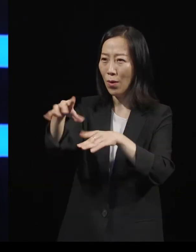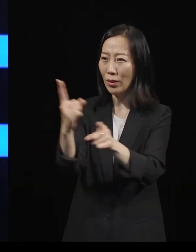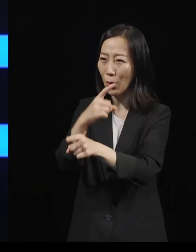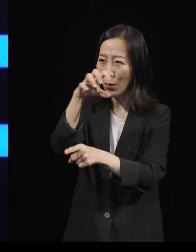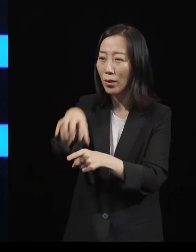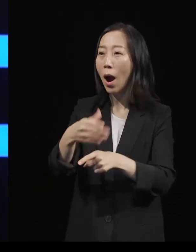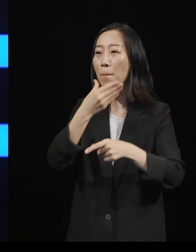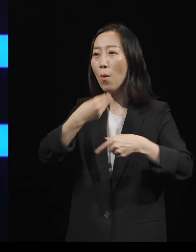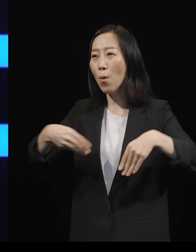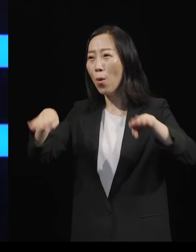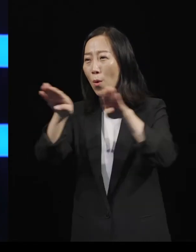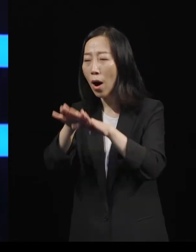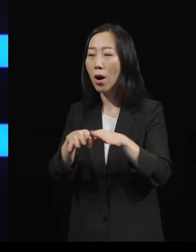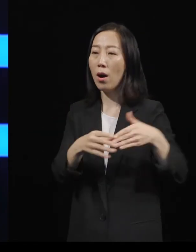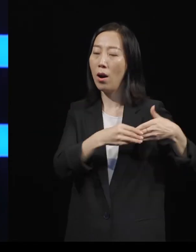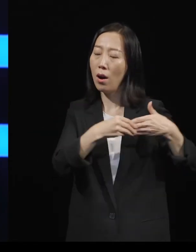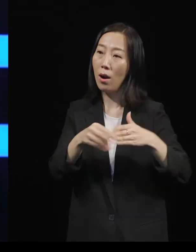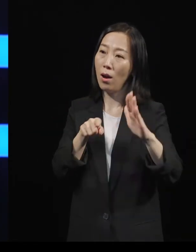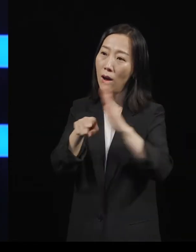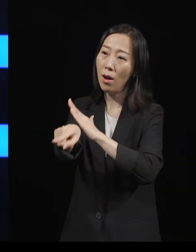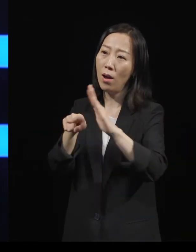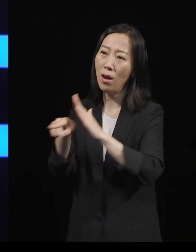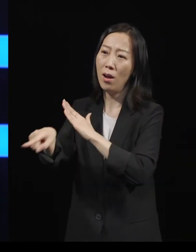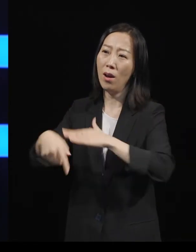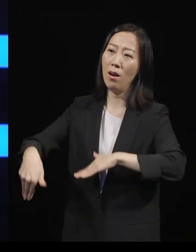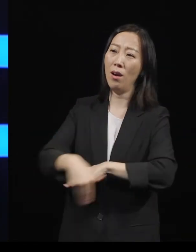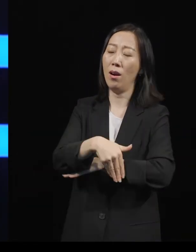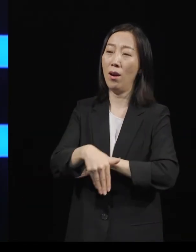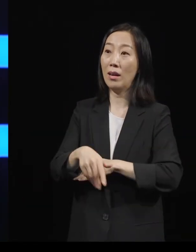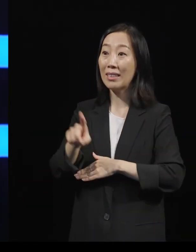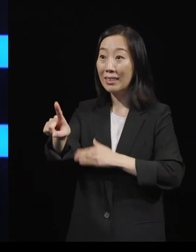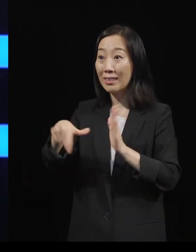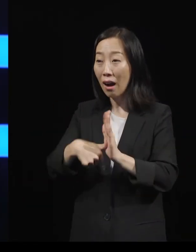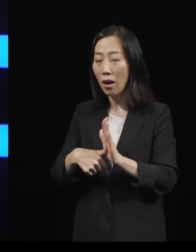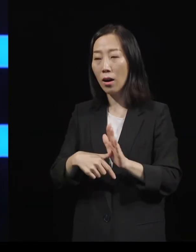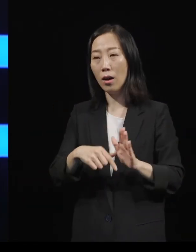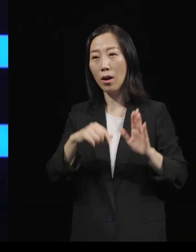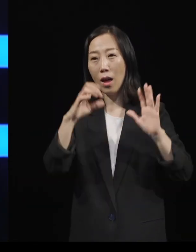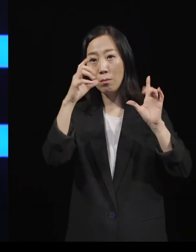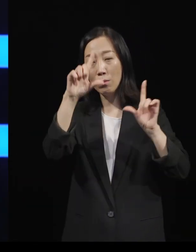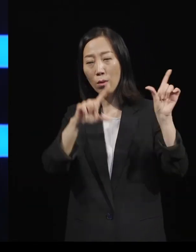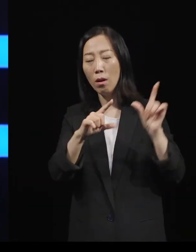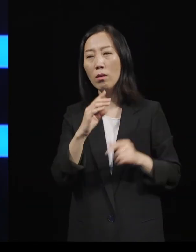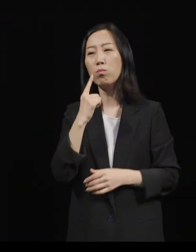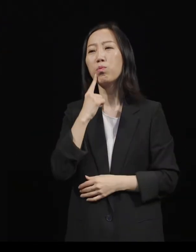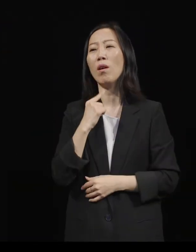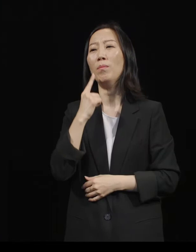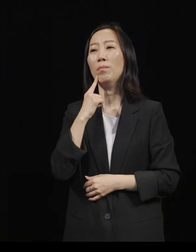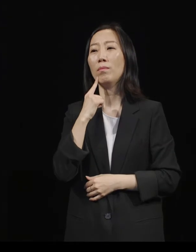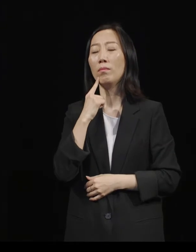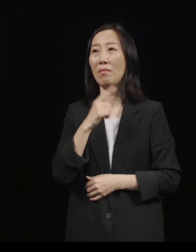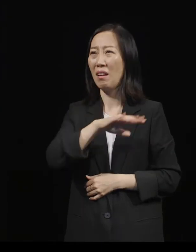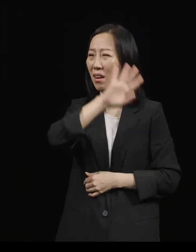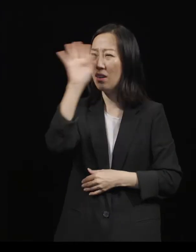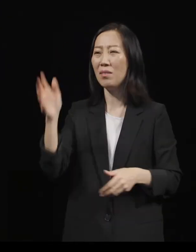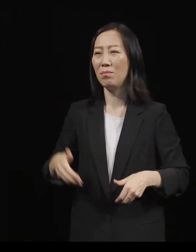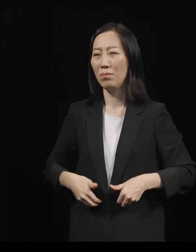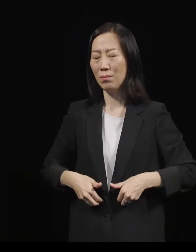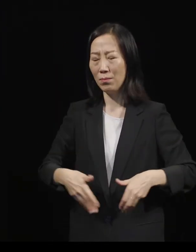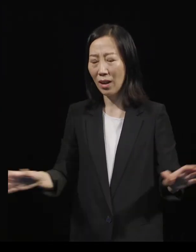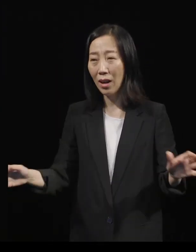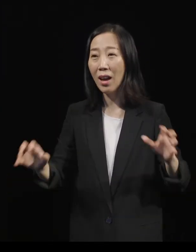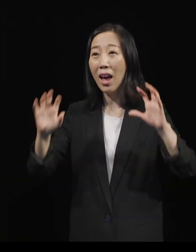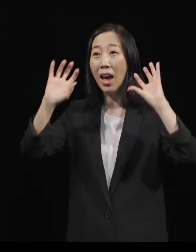곳만 다녔습니다. 제가 그때 가장 부러웠던 게요, 다른 것도 아니고 어린이집